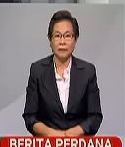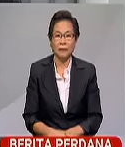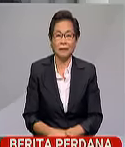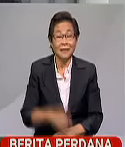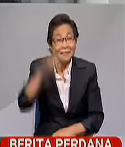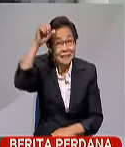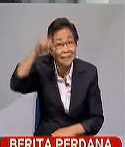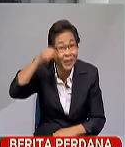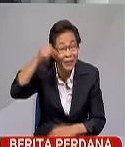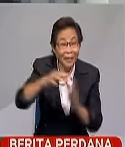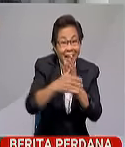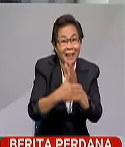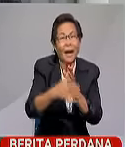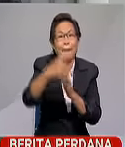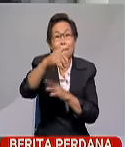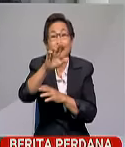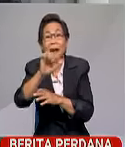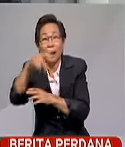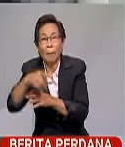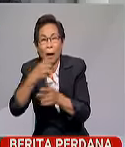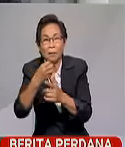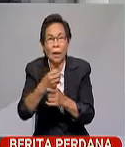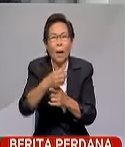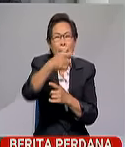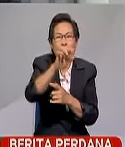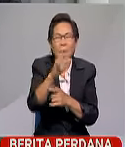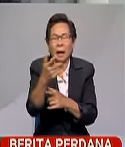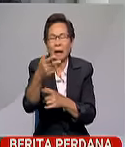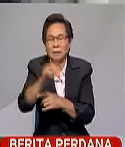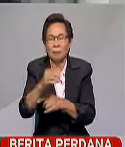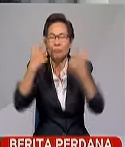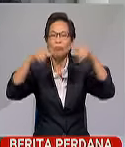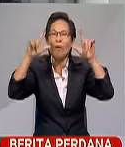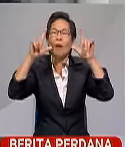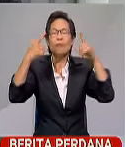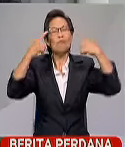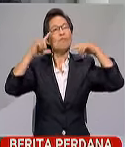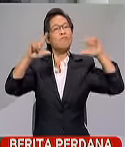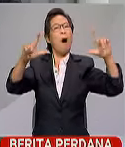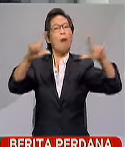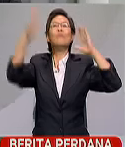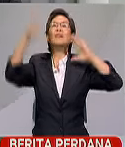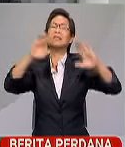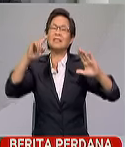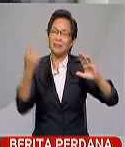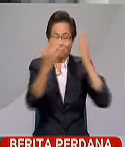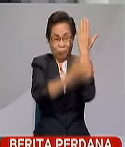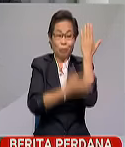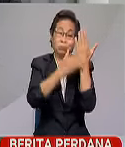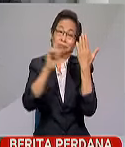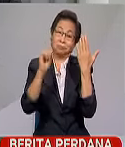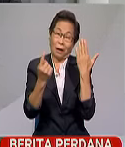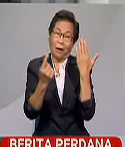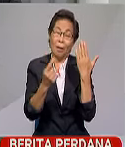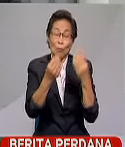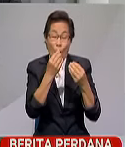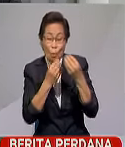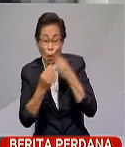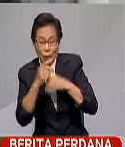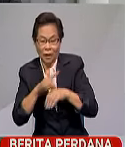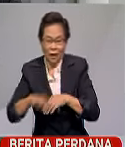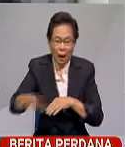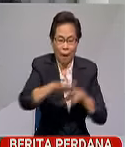Saudara, ikan perap atau pekasam sebelum ini hanya popular di semenanjung saja. Namun kini, makanan tersebut turut mendapat tempat dalam